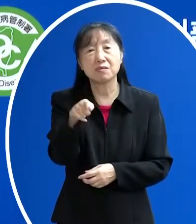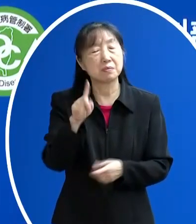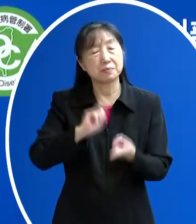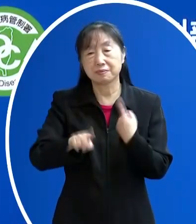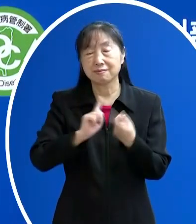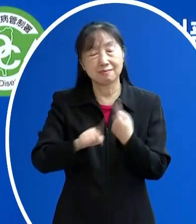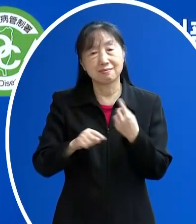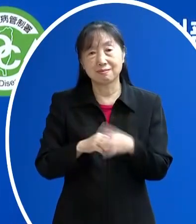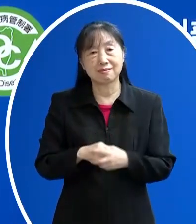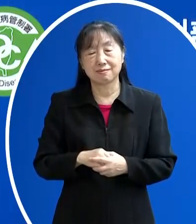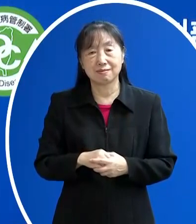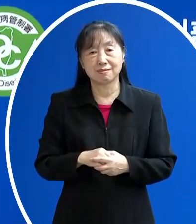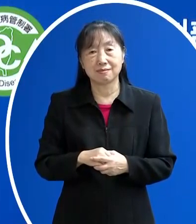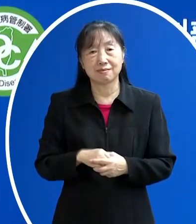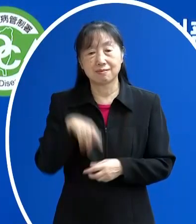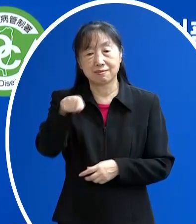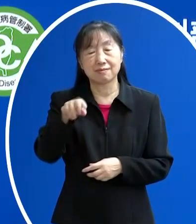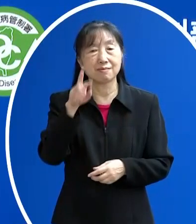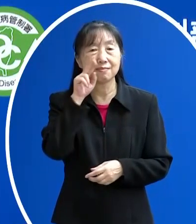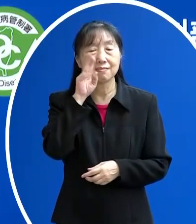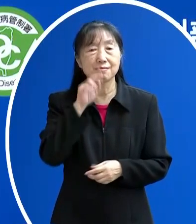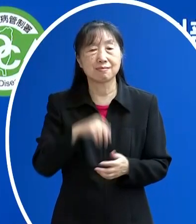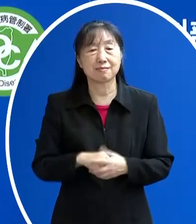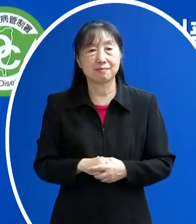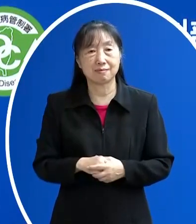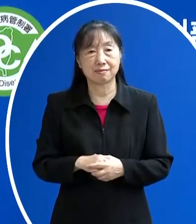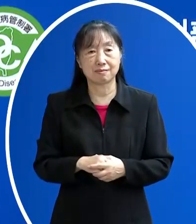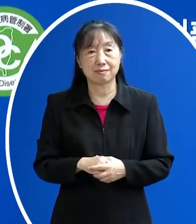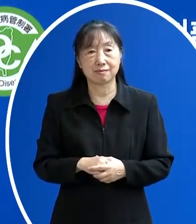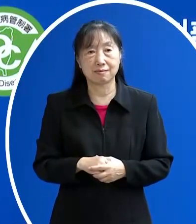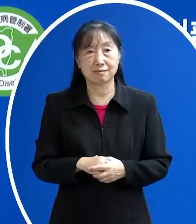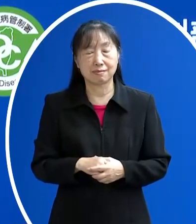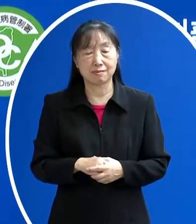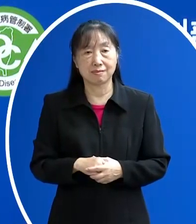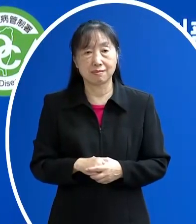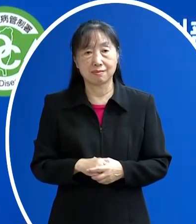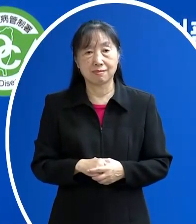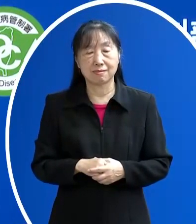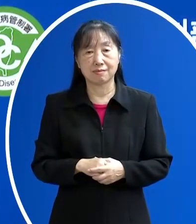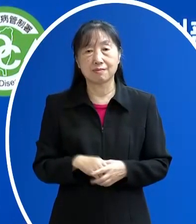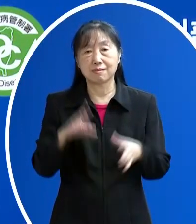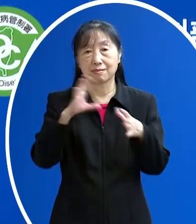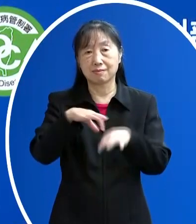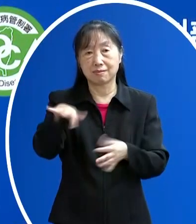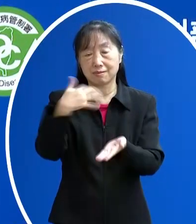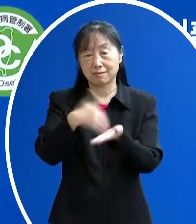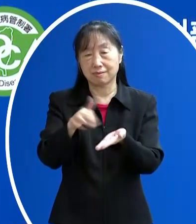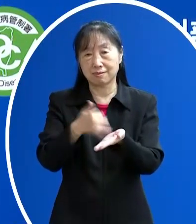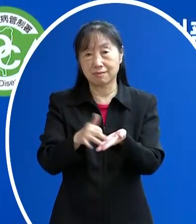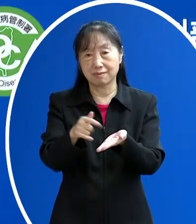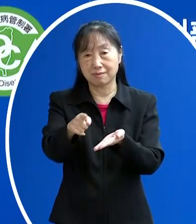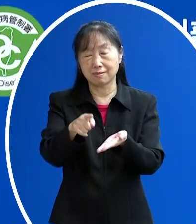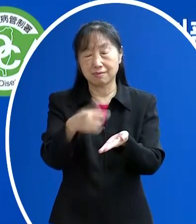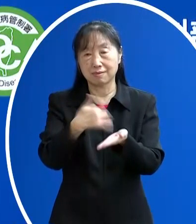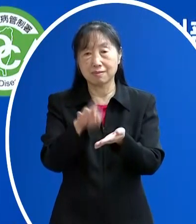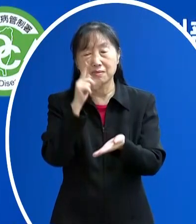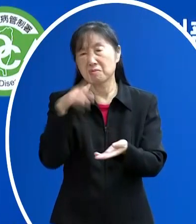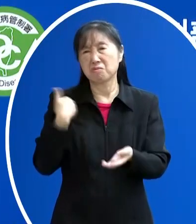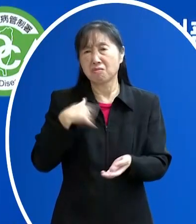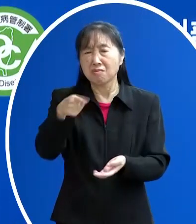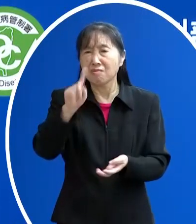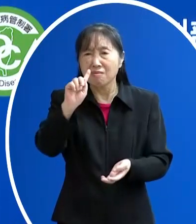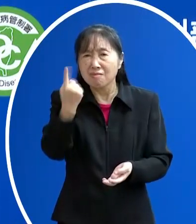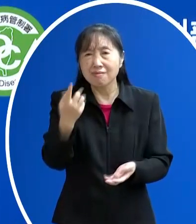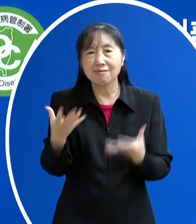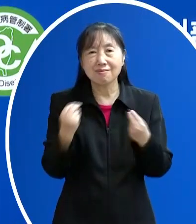这个差蛮多的，这个是错误的推算。那因为这个推算基础可能不对，我不知道他怎么算